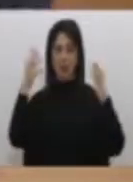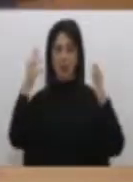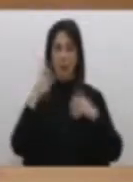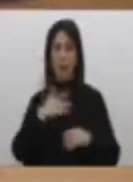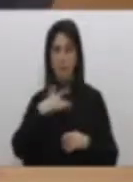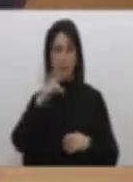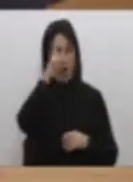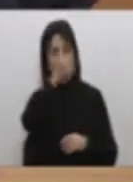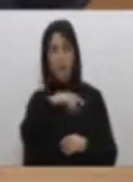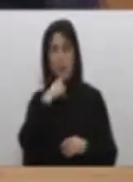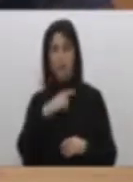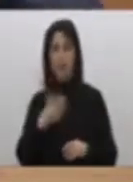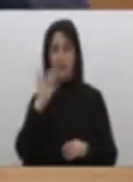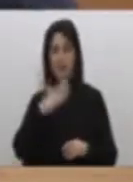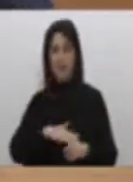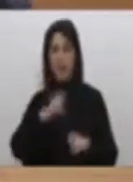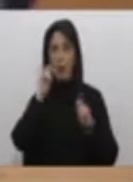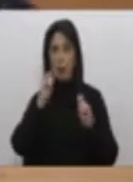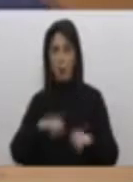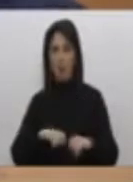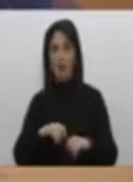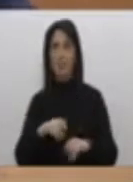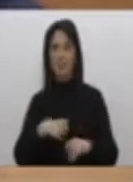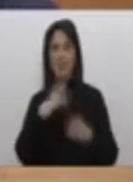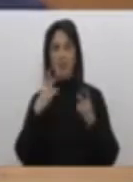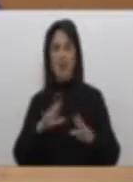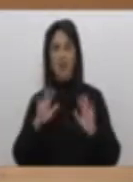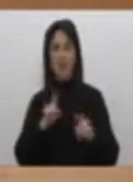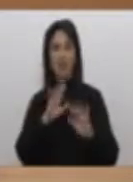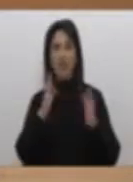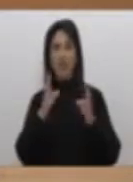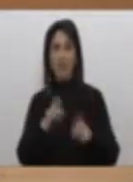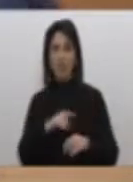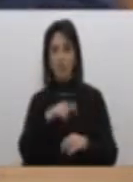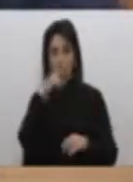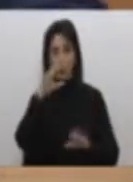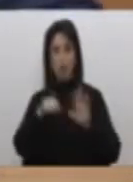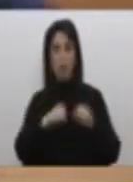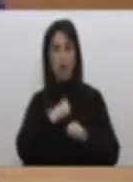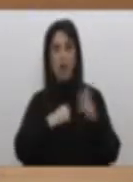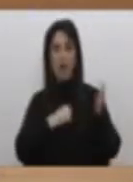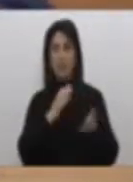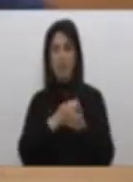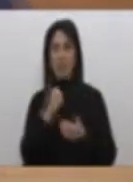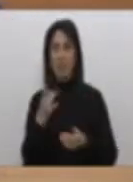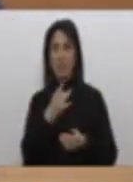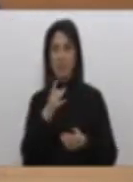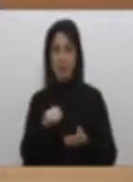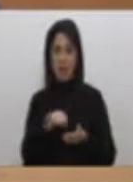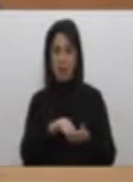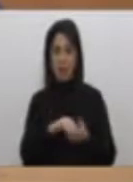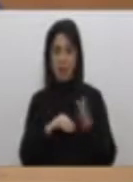rom საკმარისია უკრაინაში და მართლა ტრაგედია ხდება, ეს რა ხდება და რუსეთი ოკუპანტი და აგრესორია. Კიდევ ერთხელ გავიმეორებ